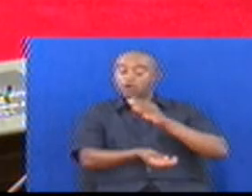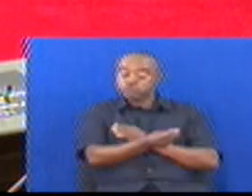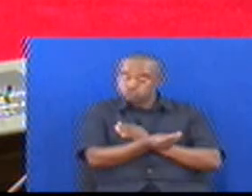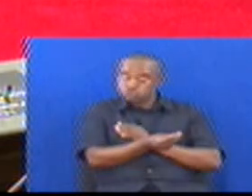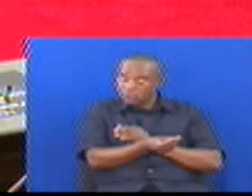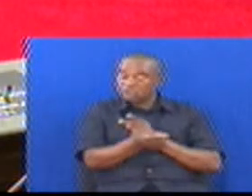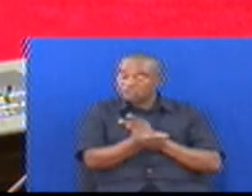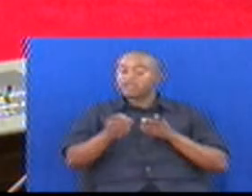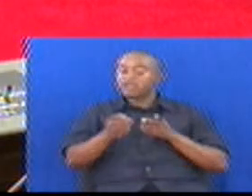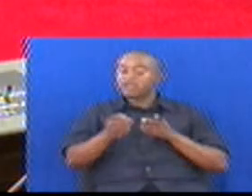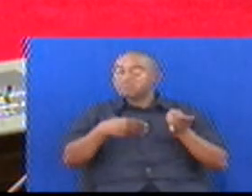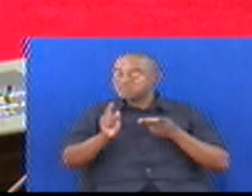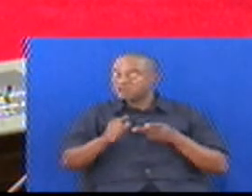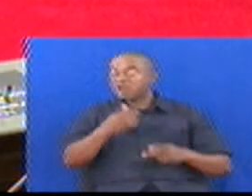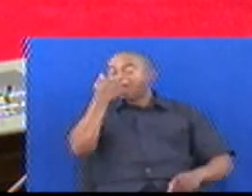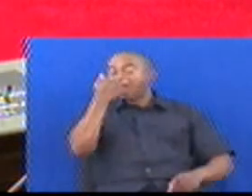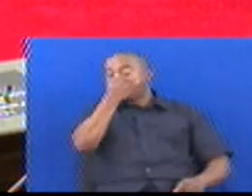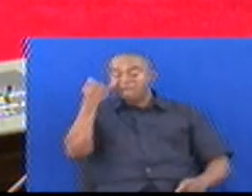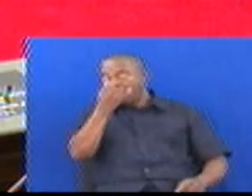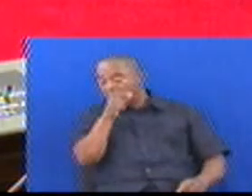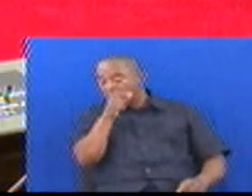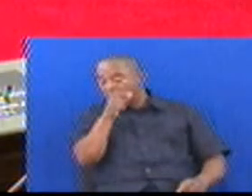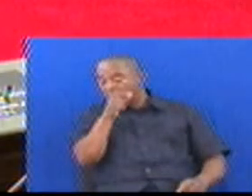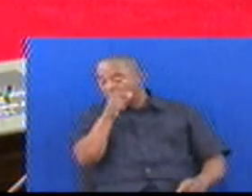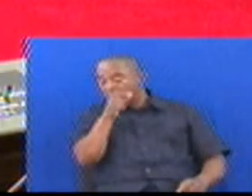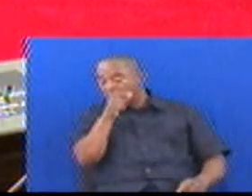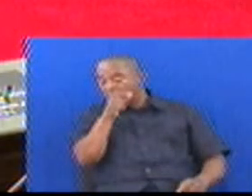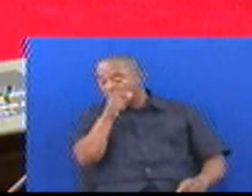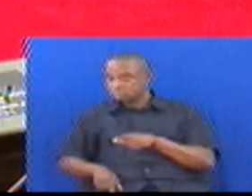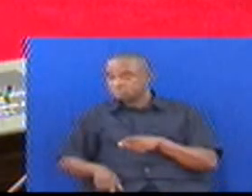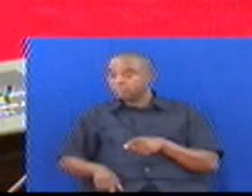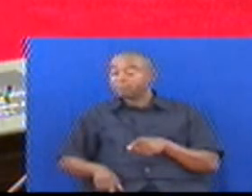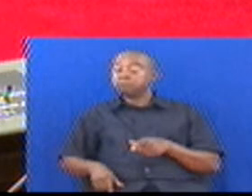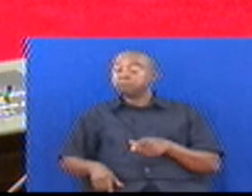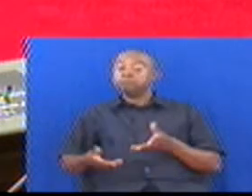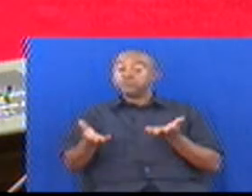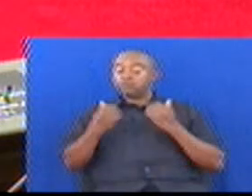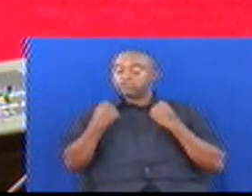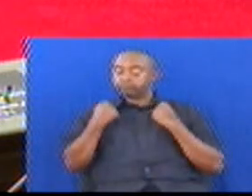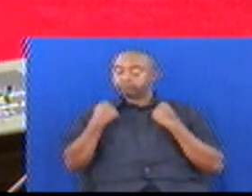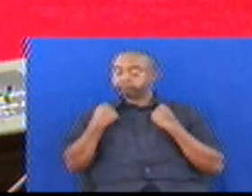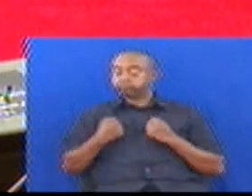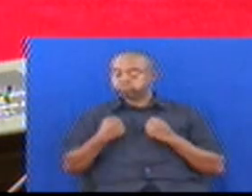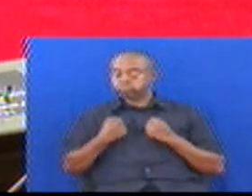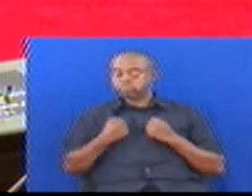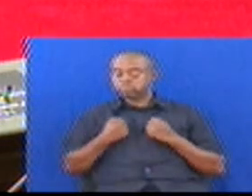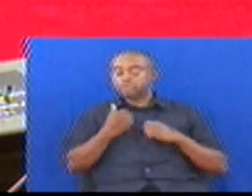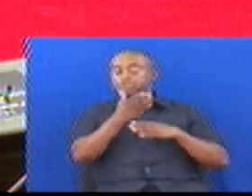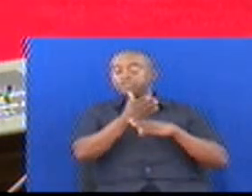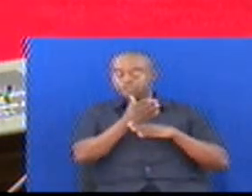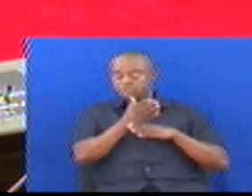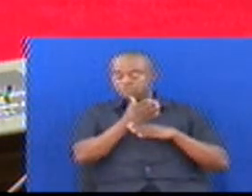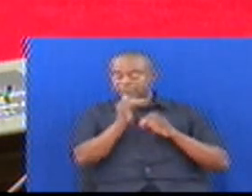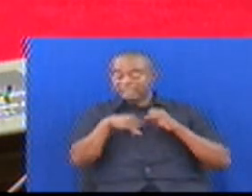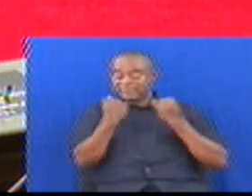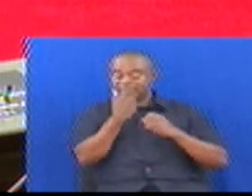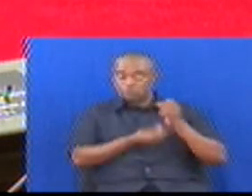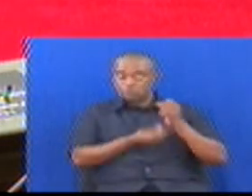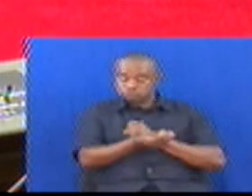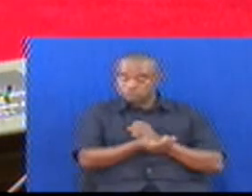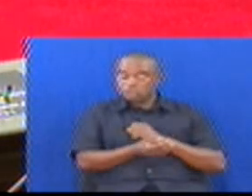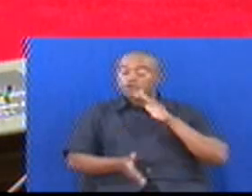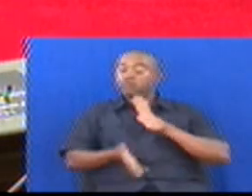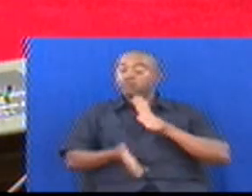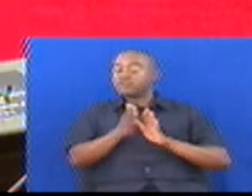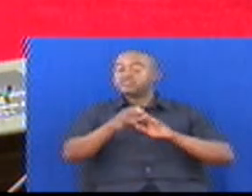na matumizi ya dawa za kulevya nchini, ikiwa ni pamoja na kuendelea kuimarisha TAKUKURU, kuanzishwa kwa mahakama ya makosa